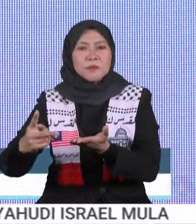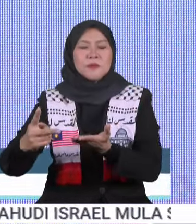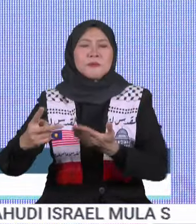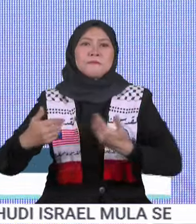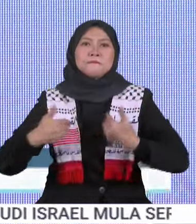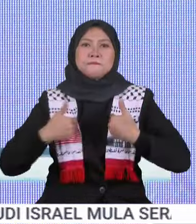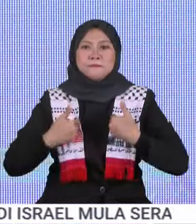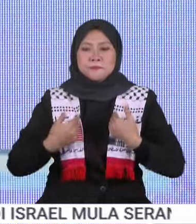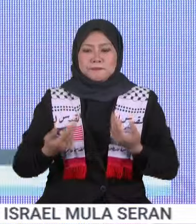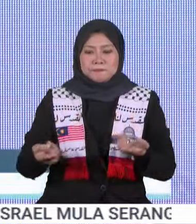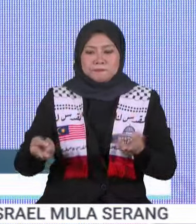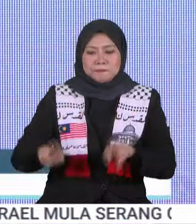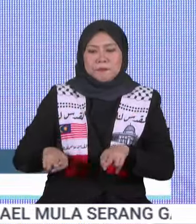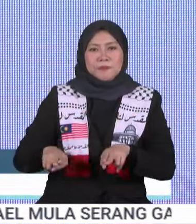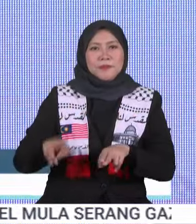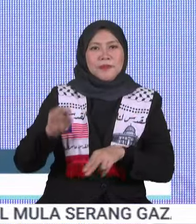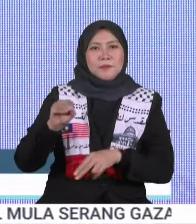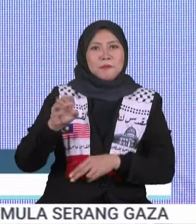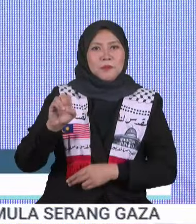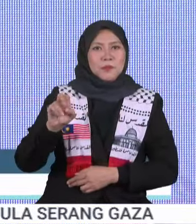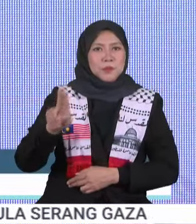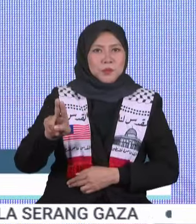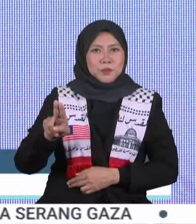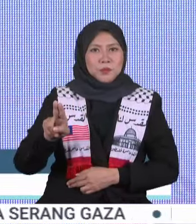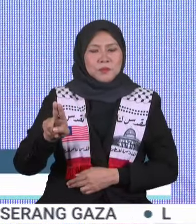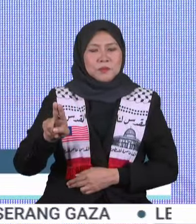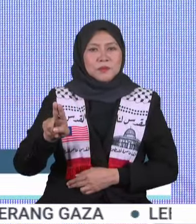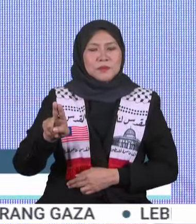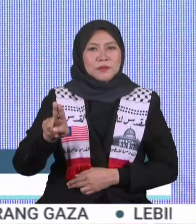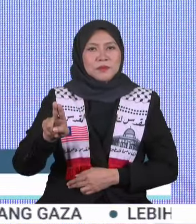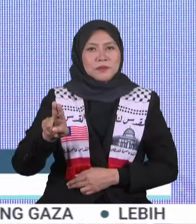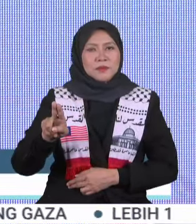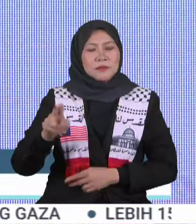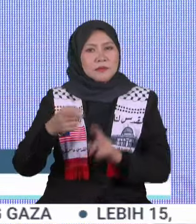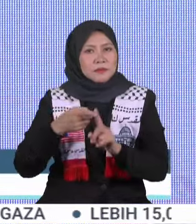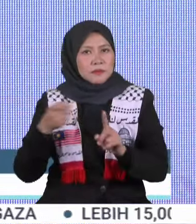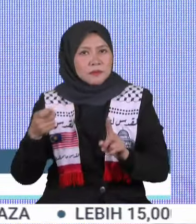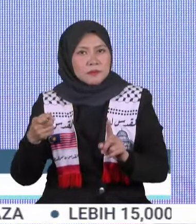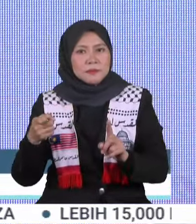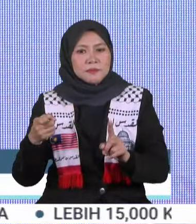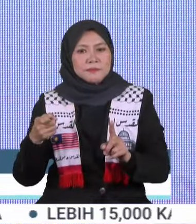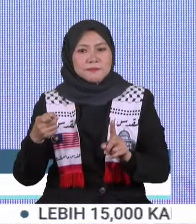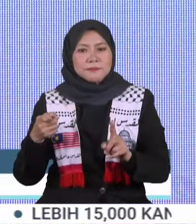satu memorandum bersama ataupun memorandum daripada